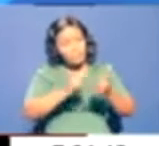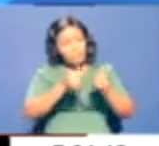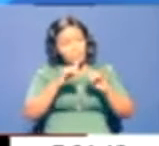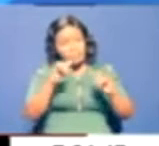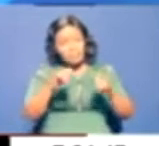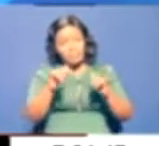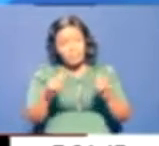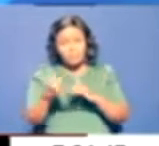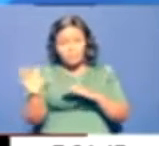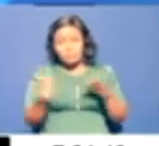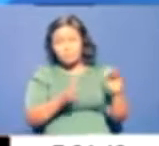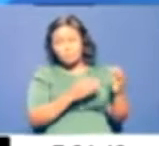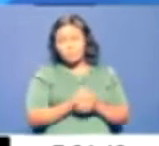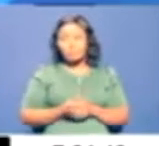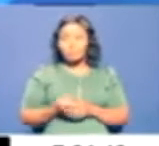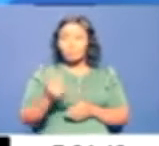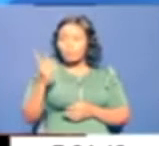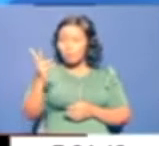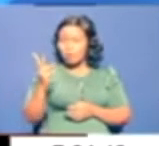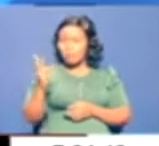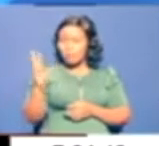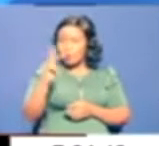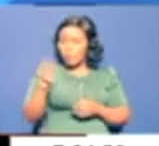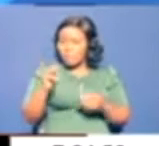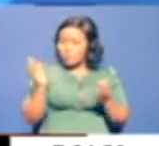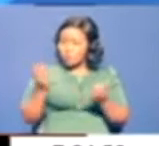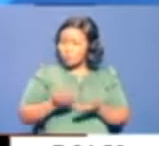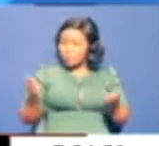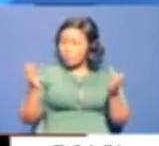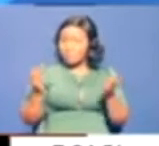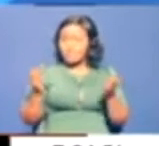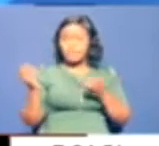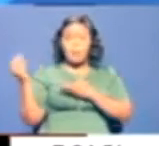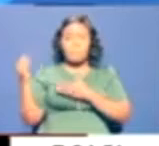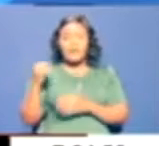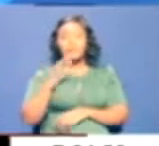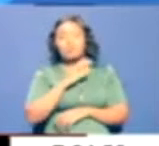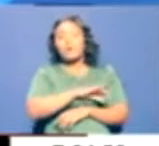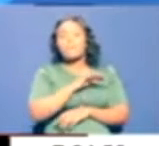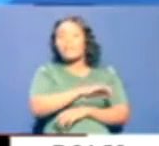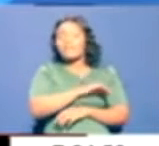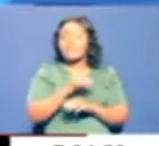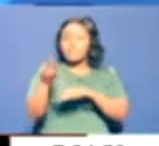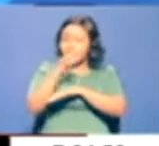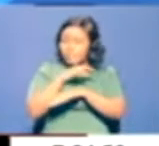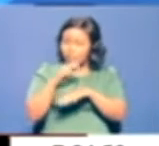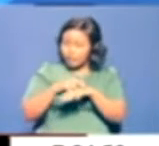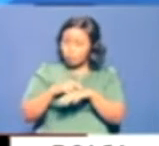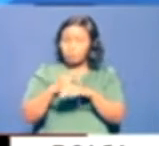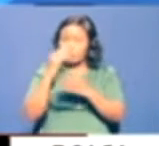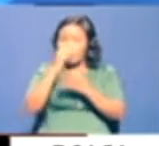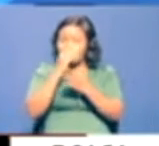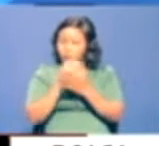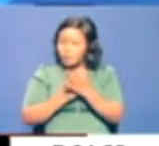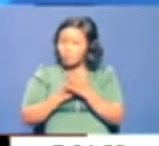Takriban watoto milioni 4 kwenye kaunti 14 humu nchini wanatarajiwa kunufaika na kampeni ya kitaifa ya kuwapa wanafunzi dawa za kukabiliana